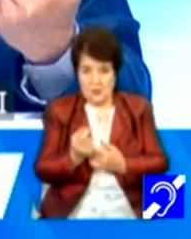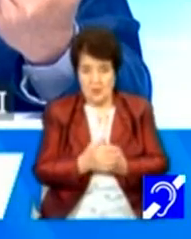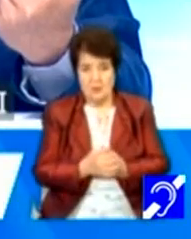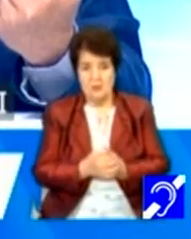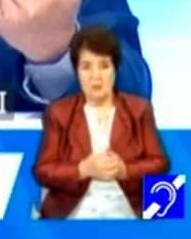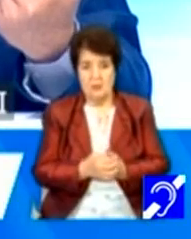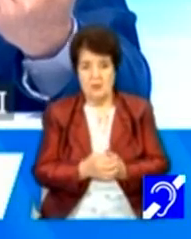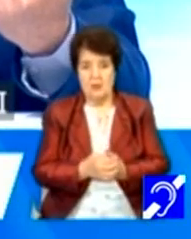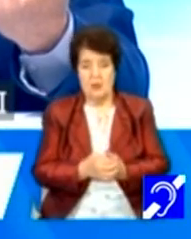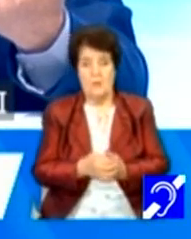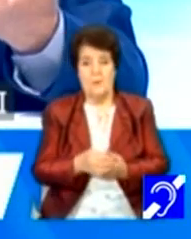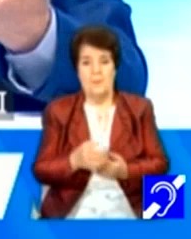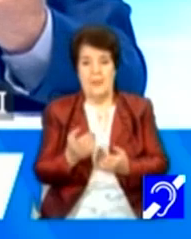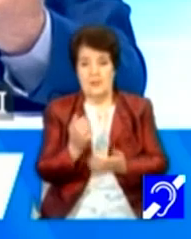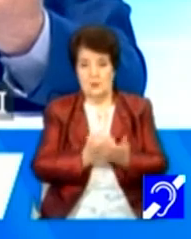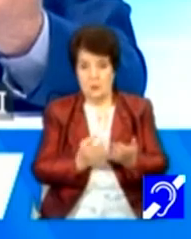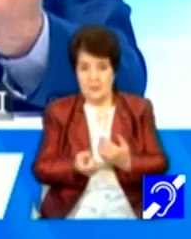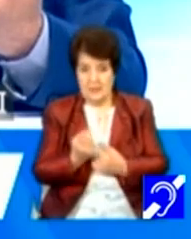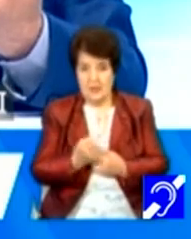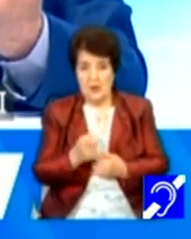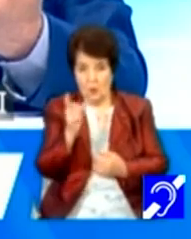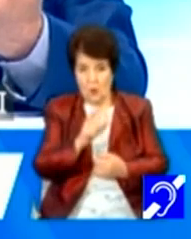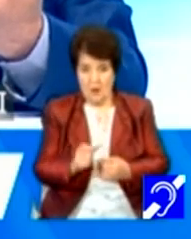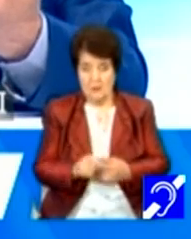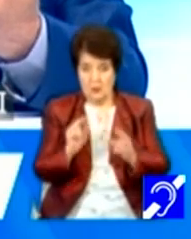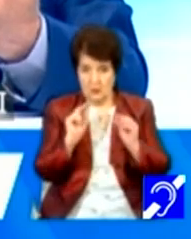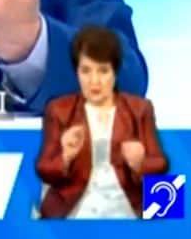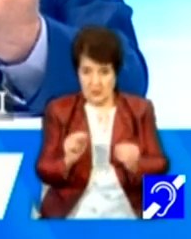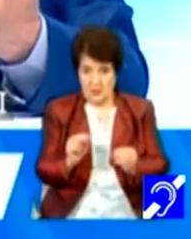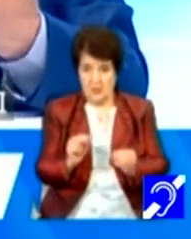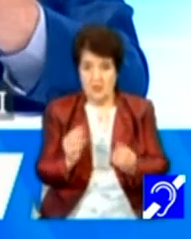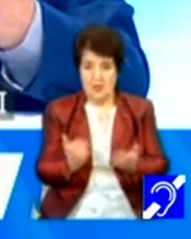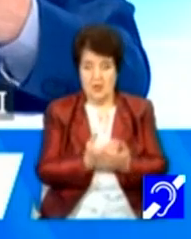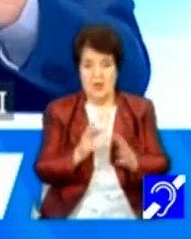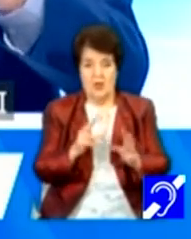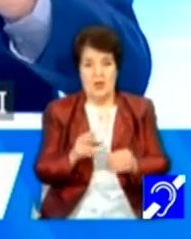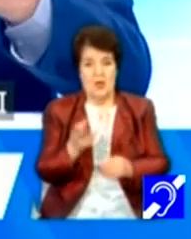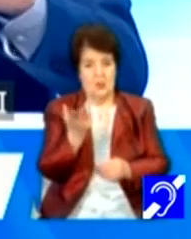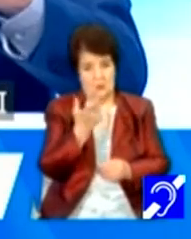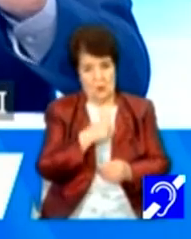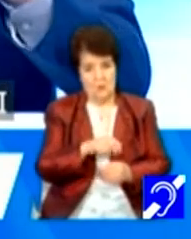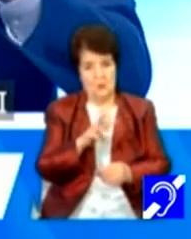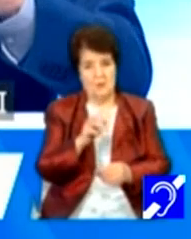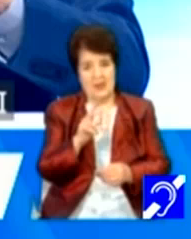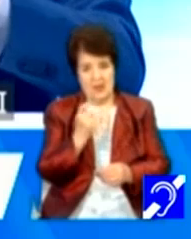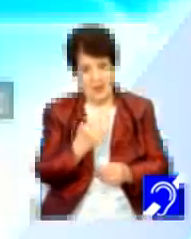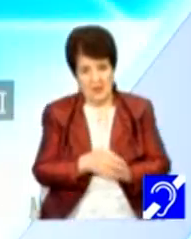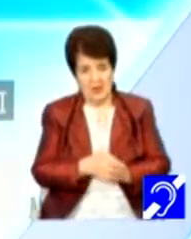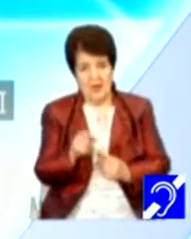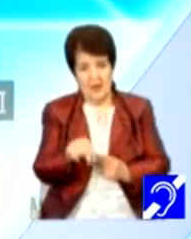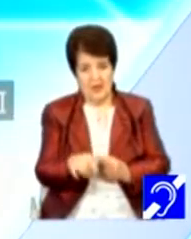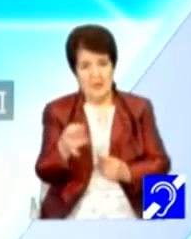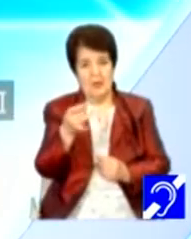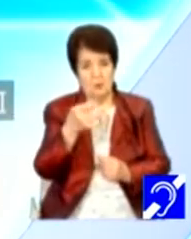poată justifica. Sursele. Oamenii care își câștigă cinstit. Sunt funcții bine remunerate. Mergem spre asta. Așa. Exact. În